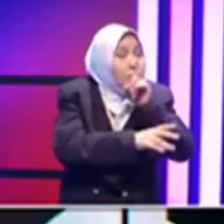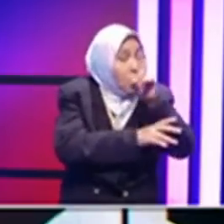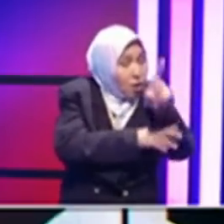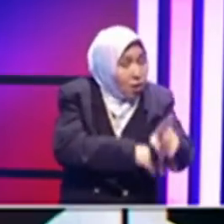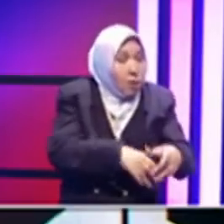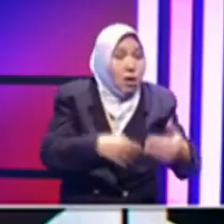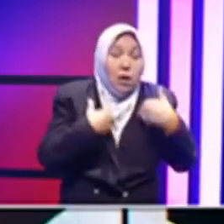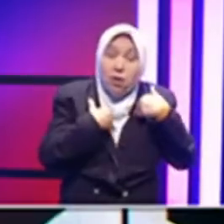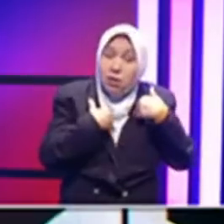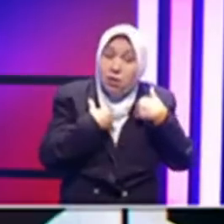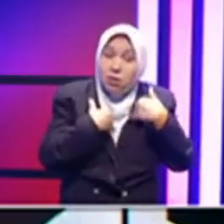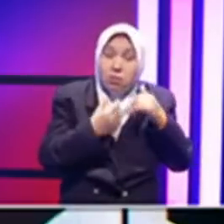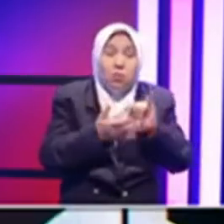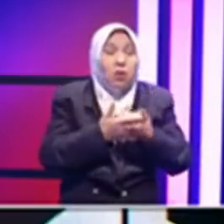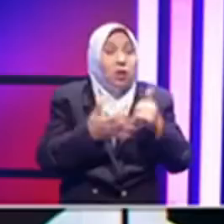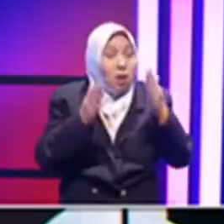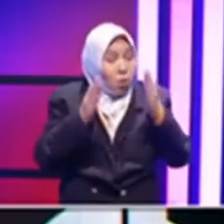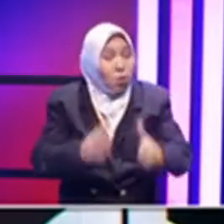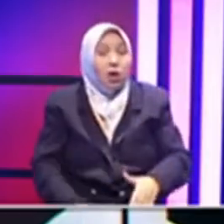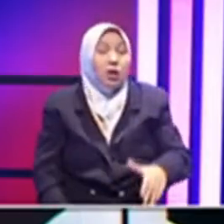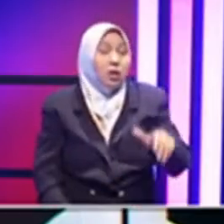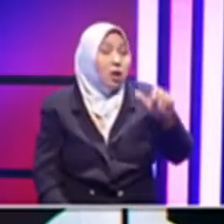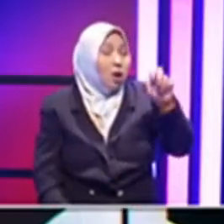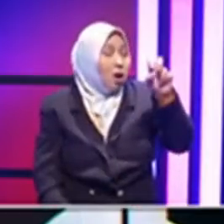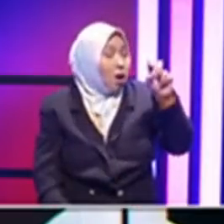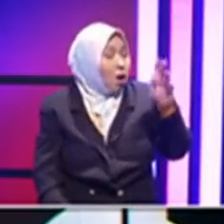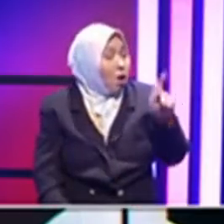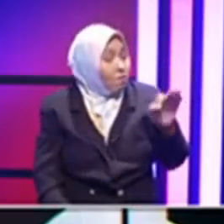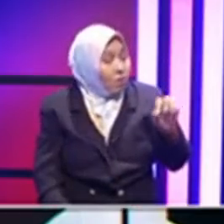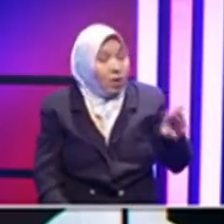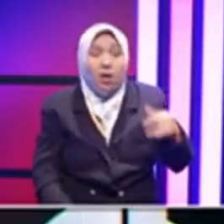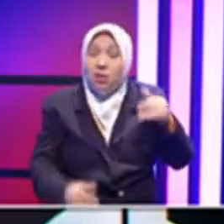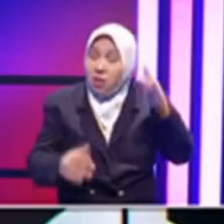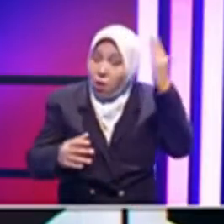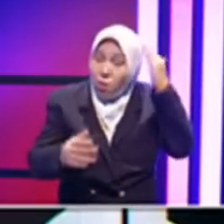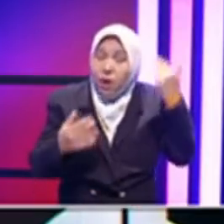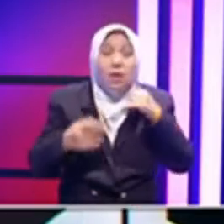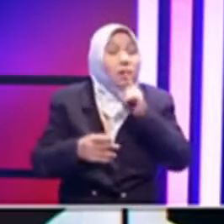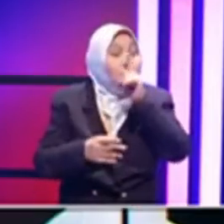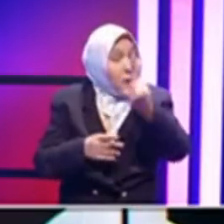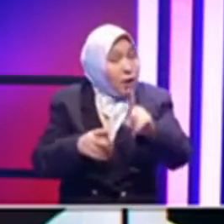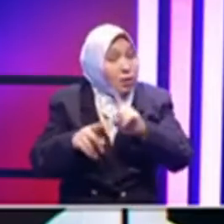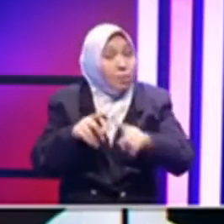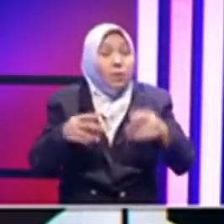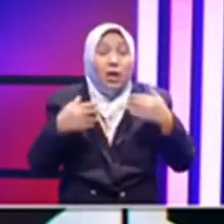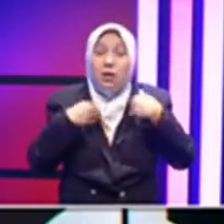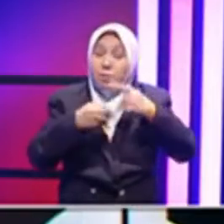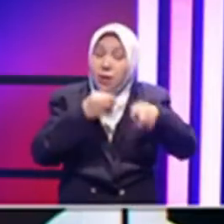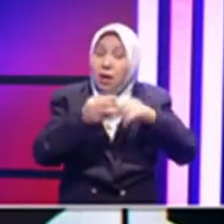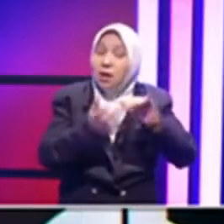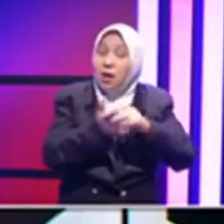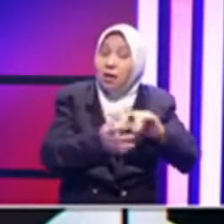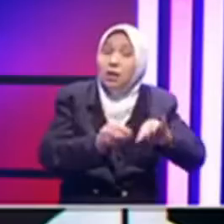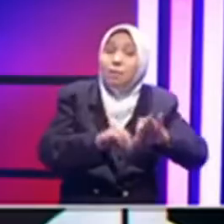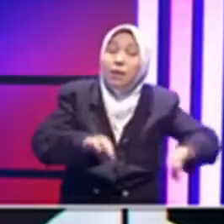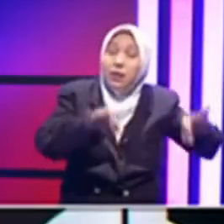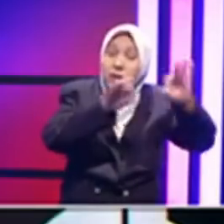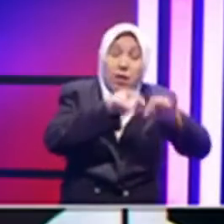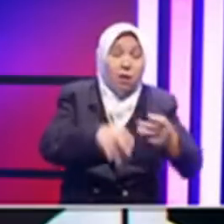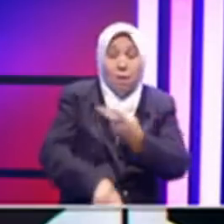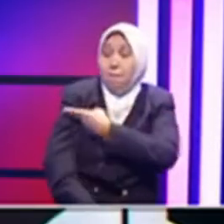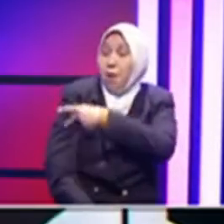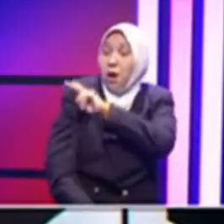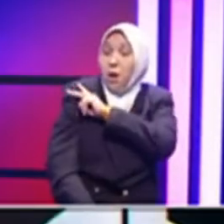ada itu adalah orang yang kafir. Dia dah tahu dah ada kebenaran, tetapi disebabkan ada perkara lebih penting, pangkat,